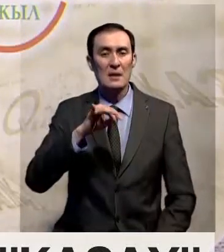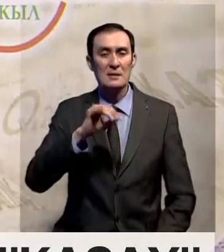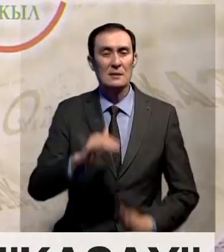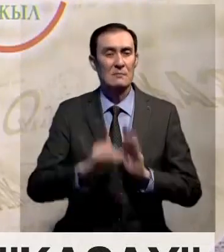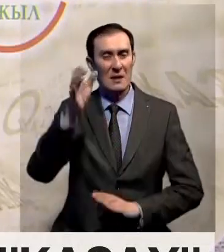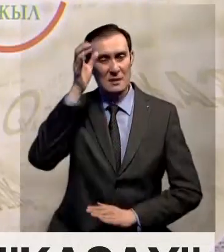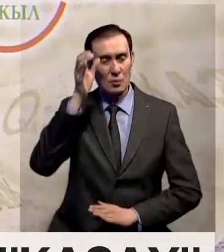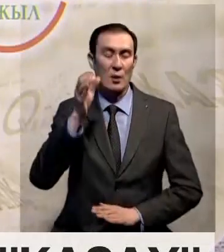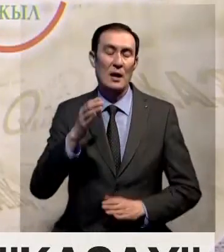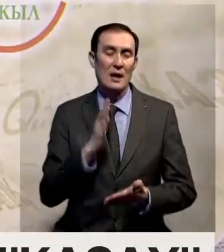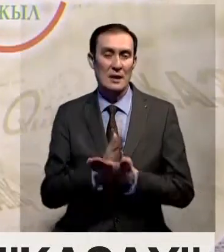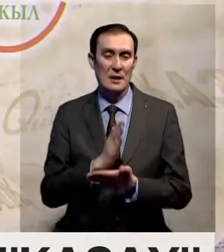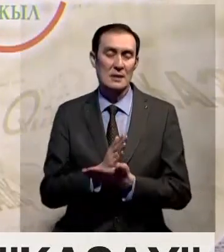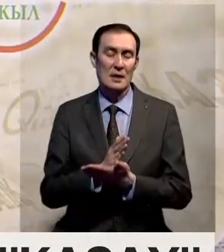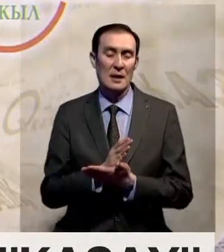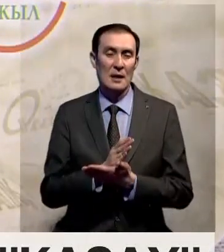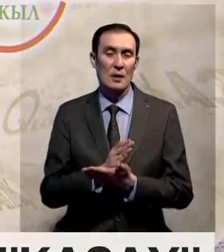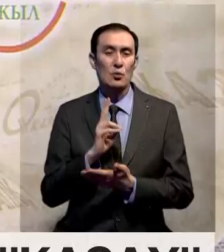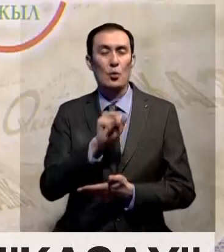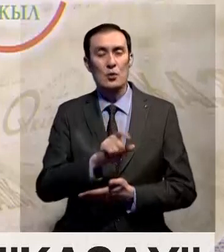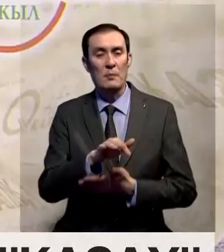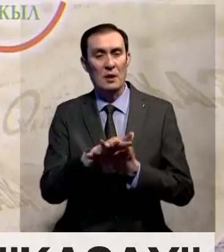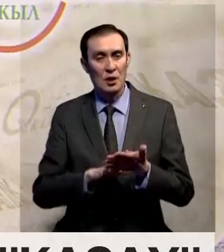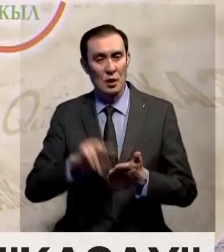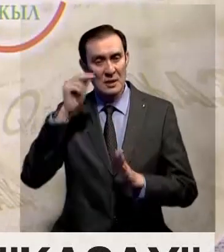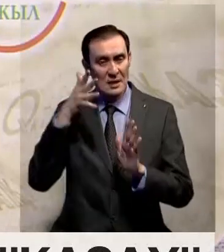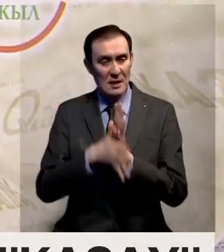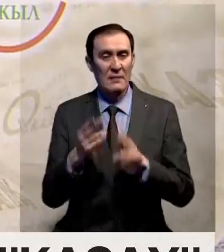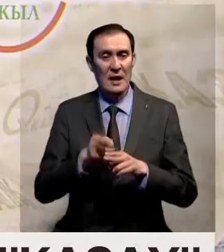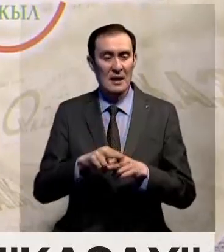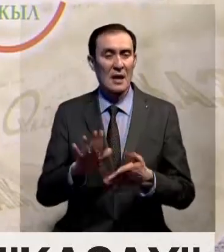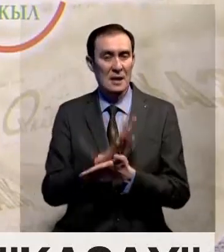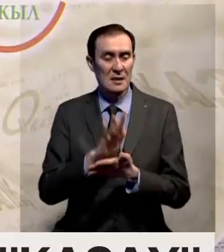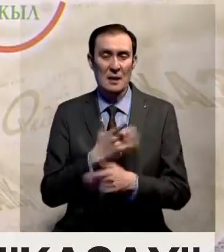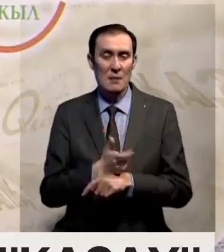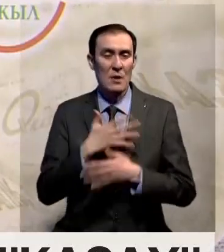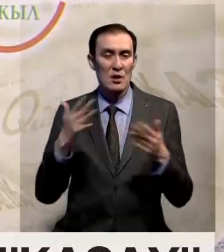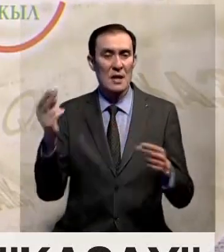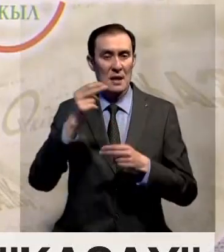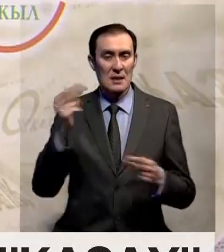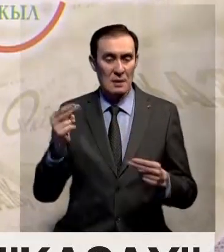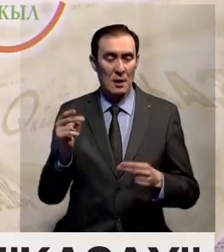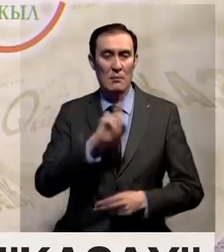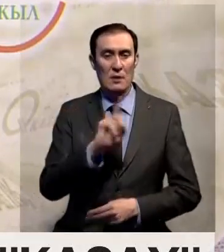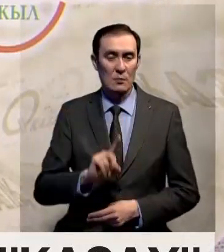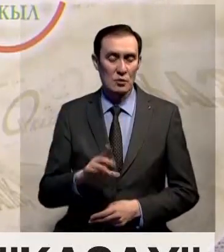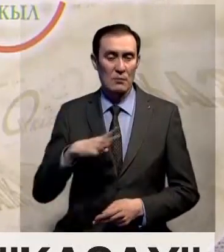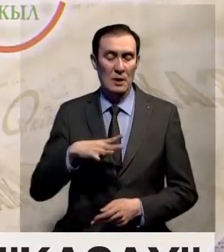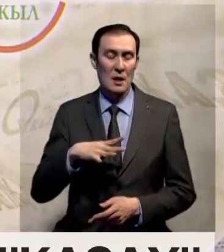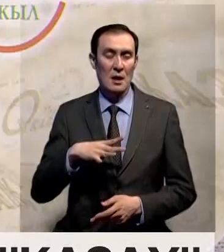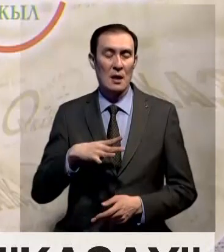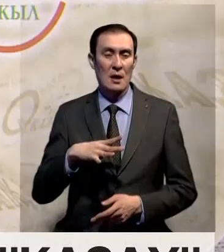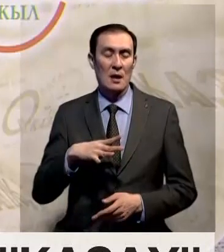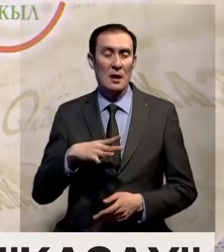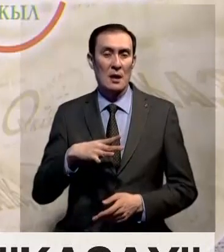поскольку есть люди, которые продолжают исследование этой газеты. Это неиссякаемая тема, потому что выходила, по сути